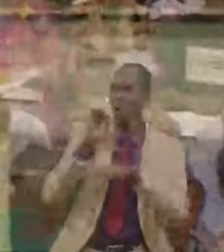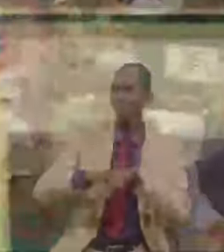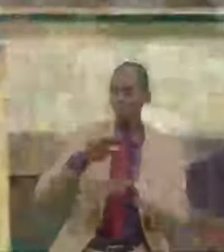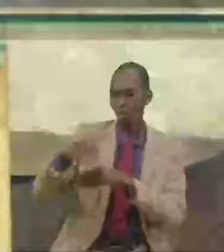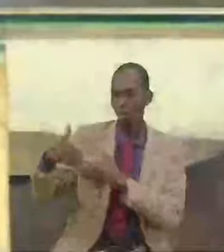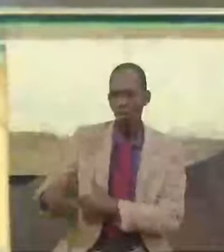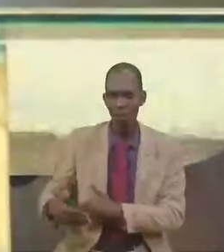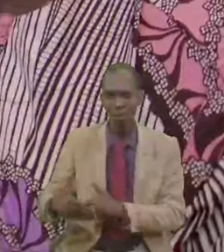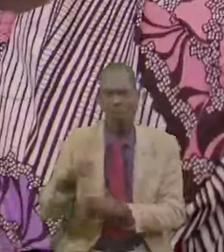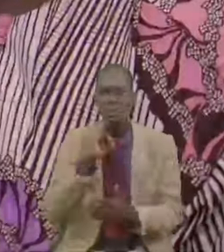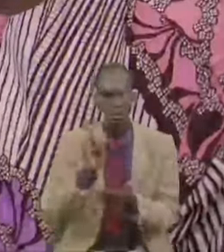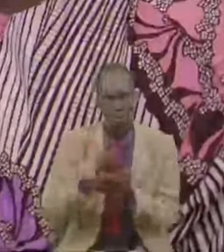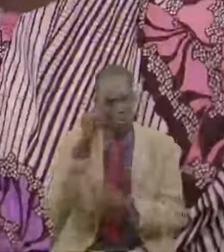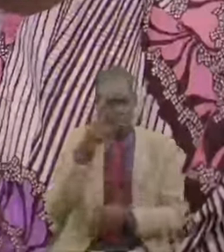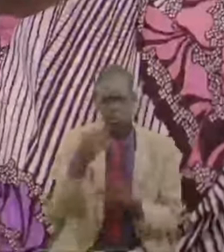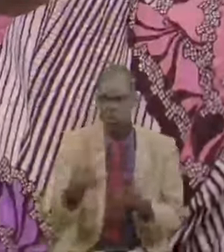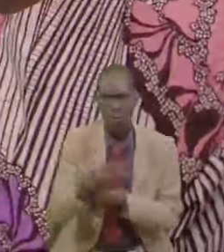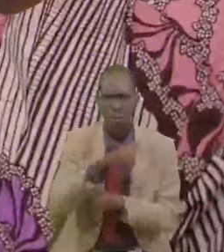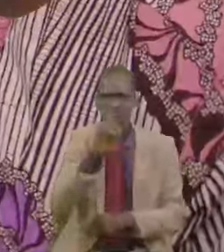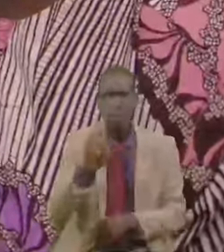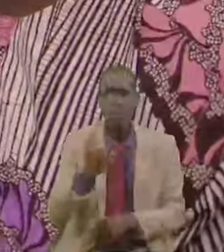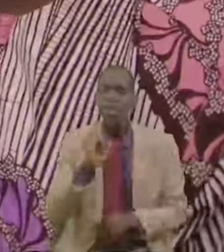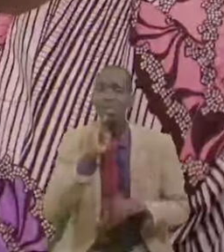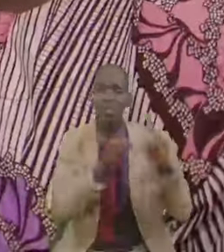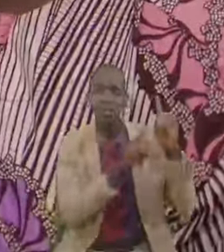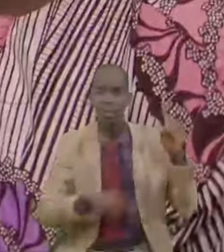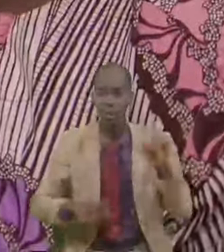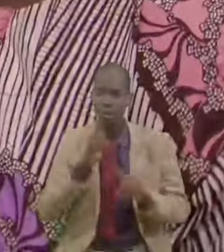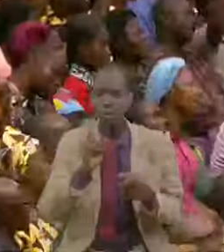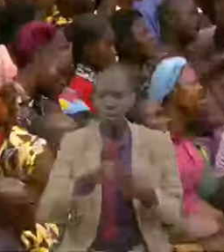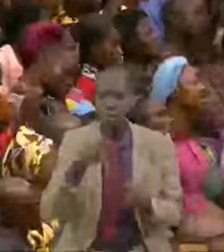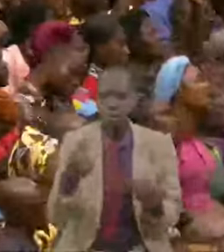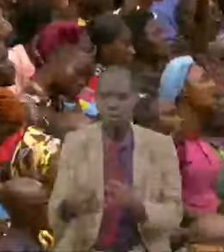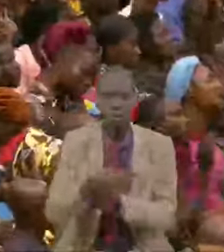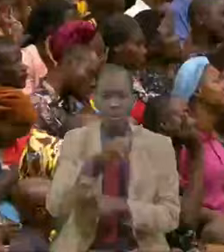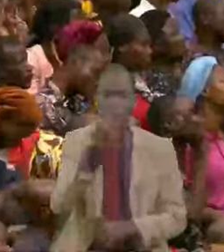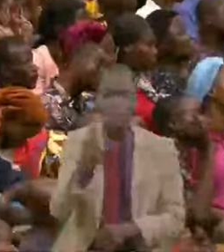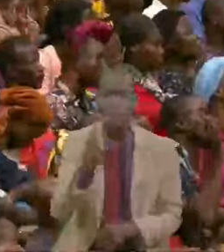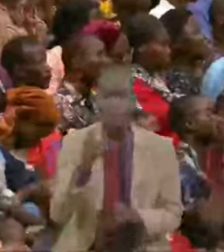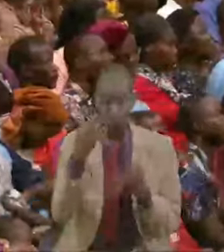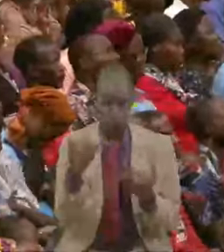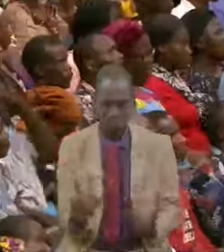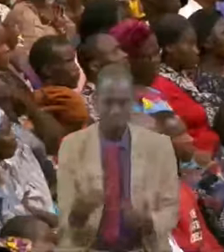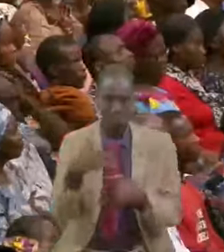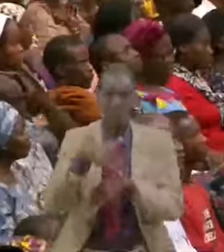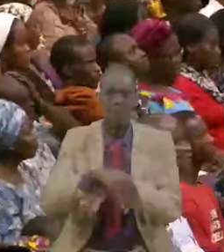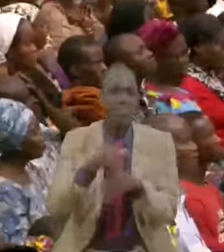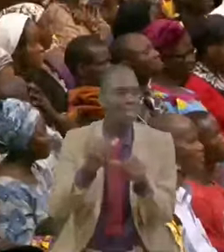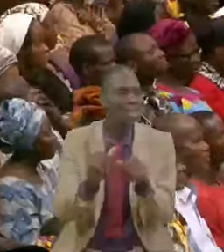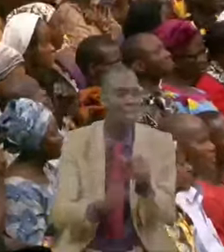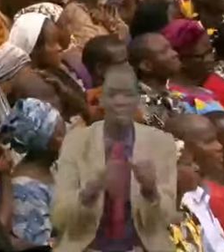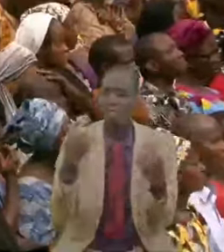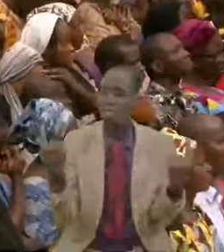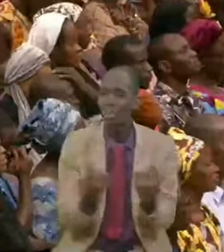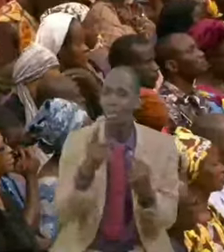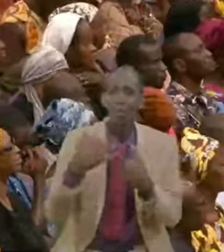je parle à quelqu'un là ce jour? Le Seigneur parle-t-il à quelqu'un ce jour, ce soir? Tout péché que